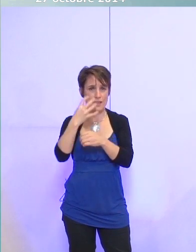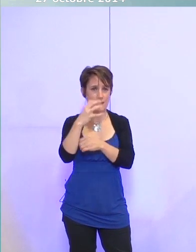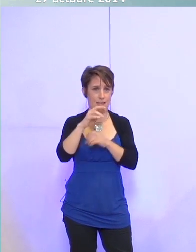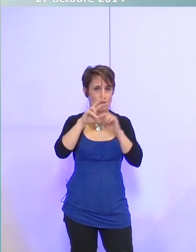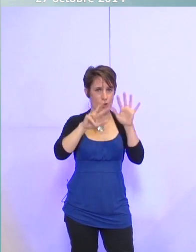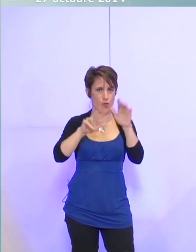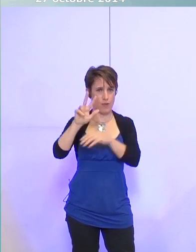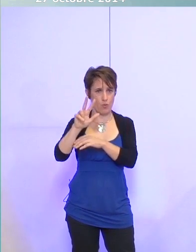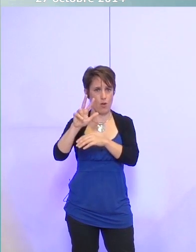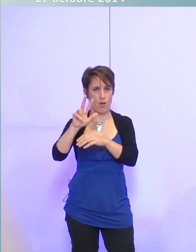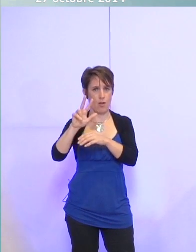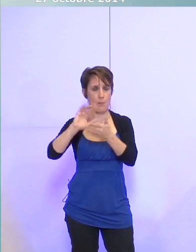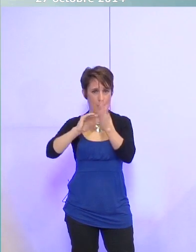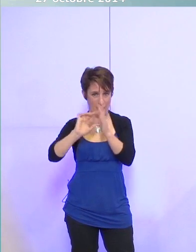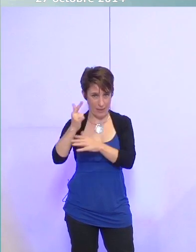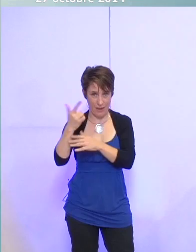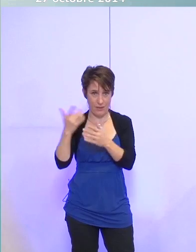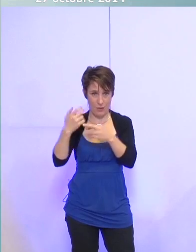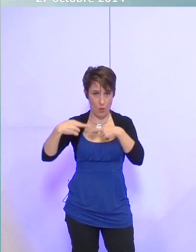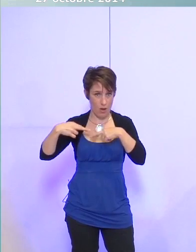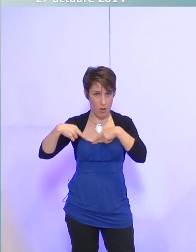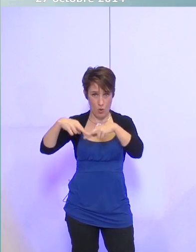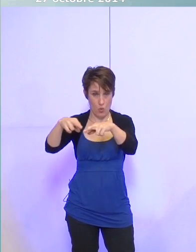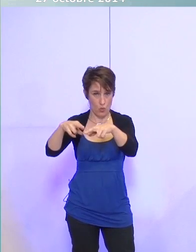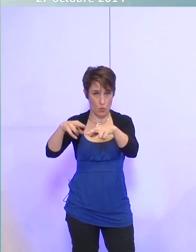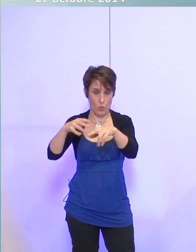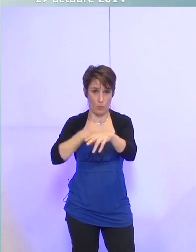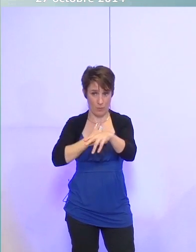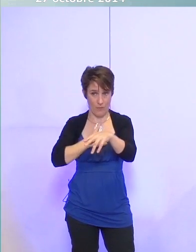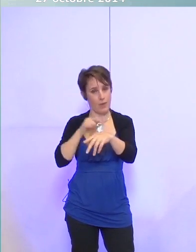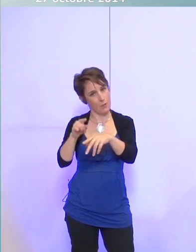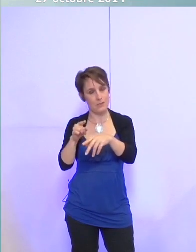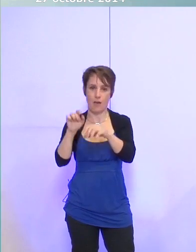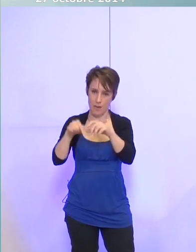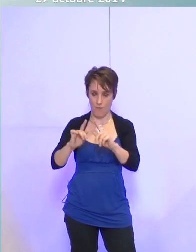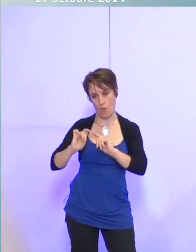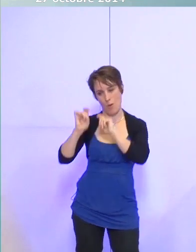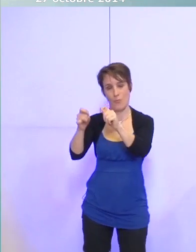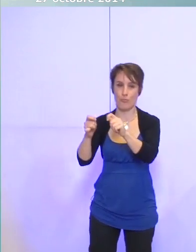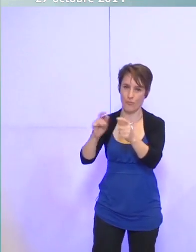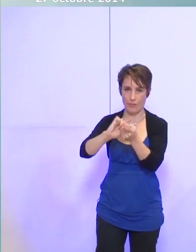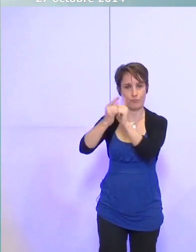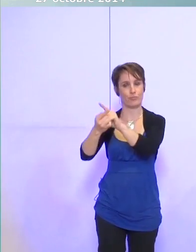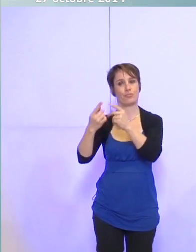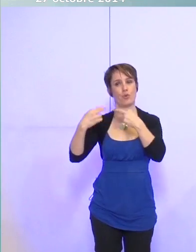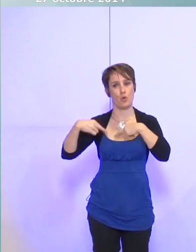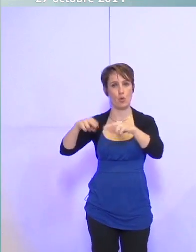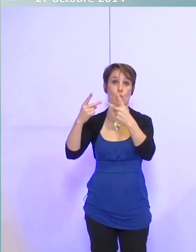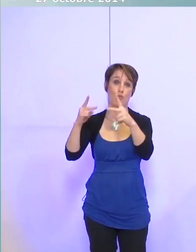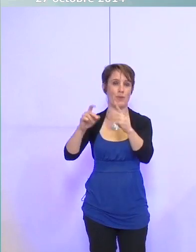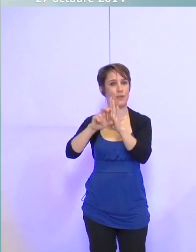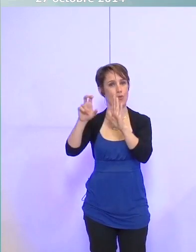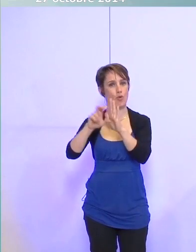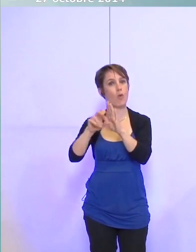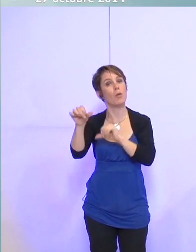une voie privée et intégrer cette voie privée dans le domaine public de la ville de Grenoble pour l'euro symbolique. Donc d'une